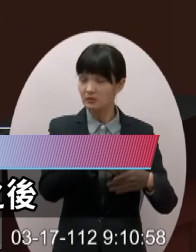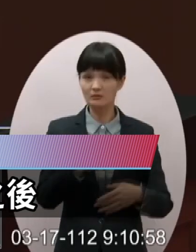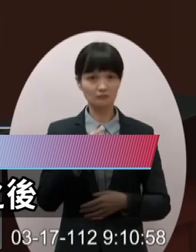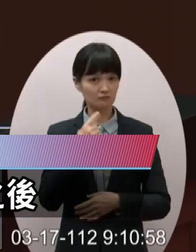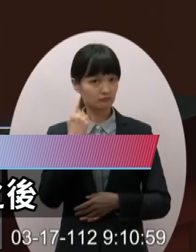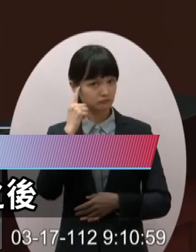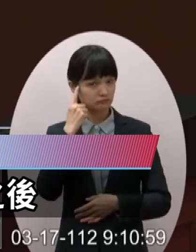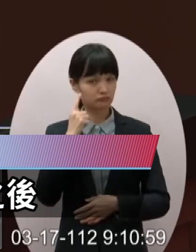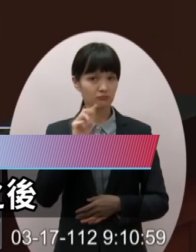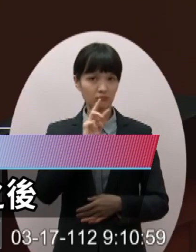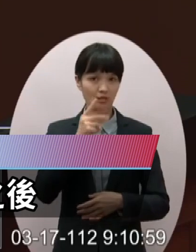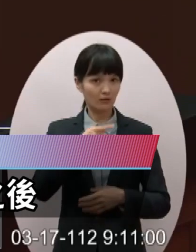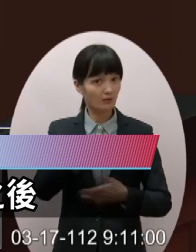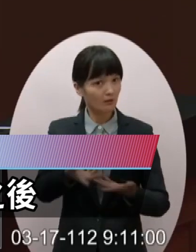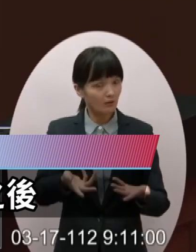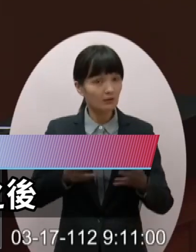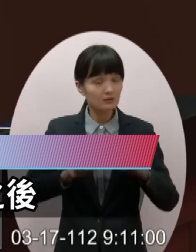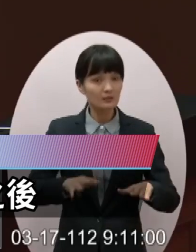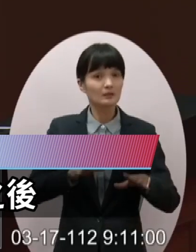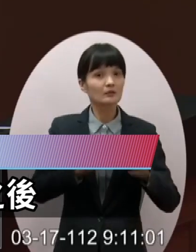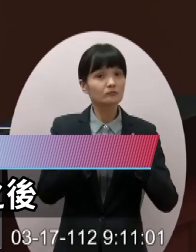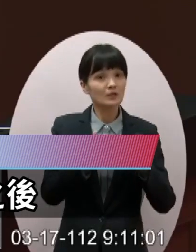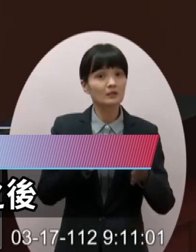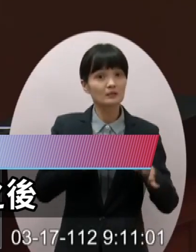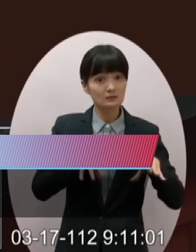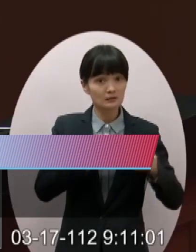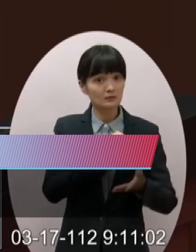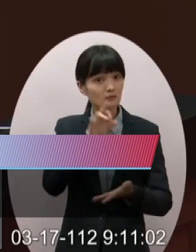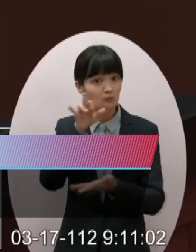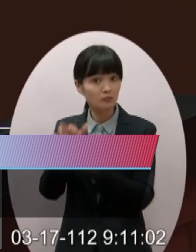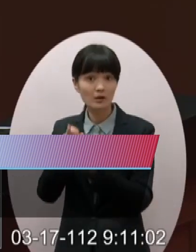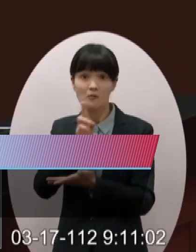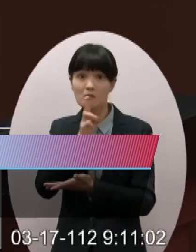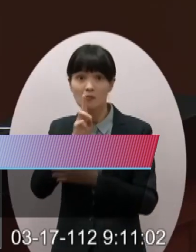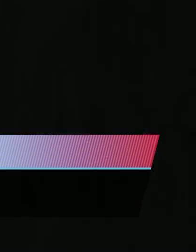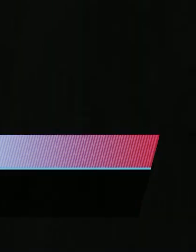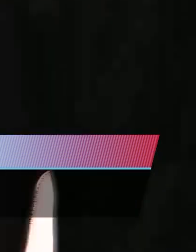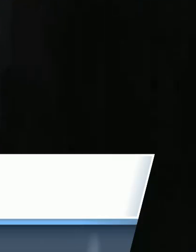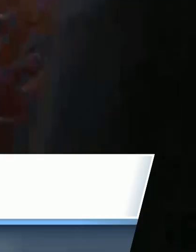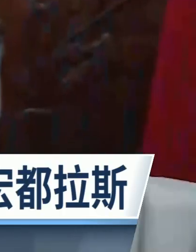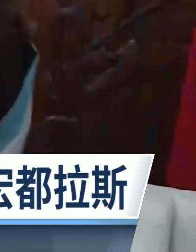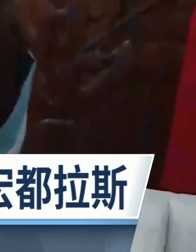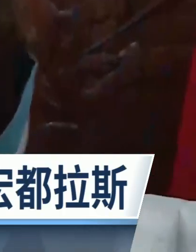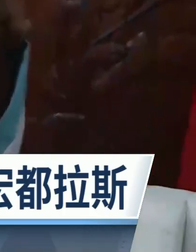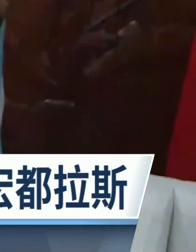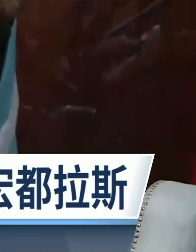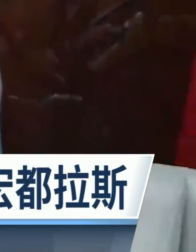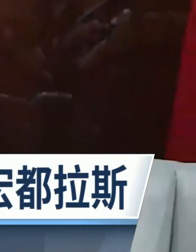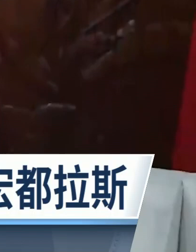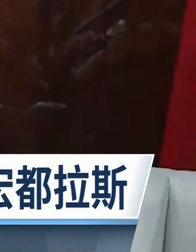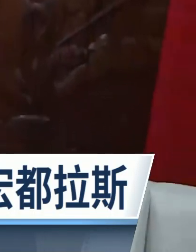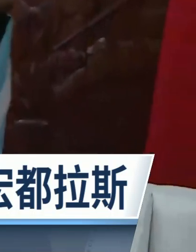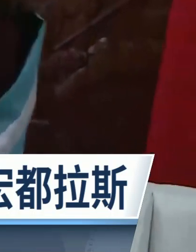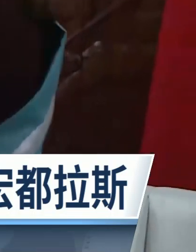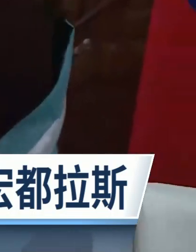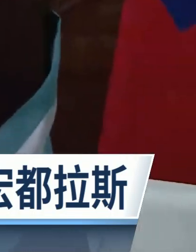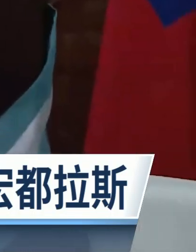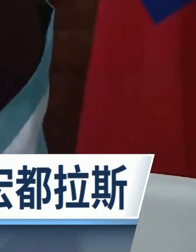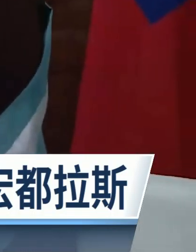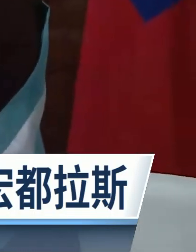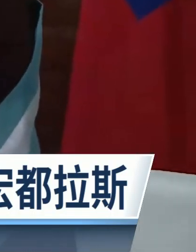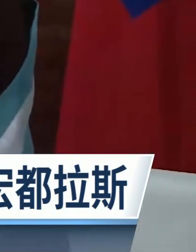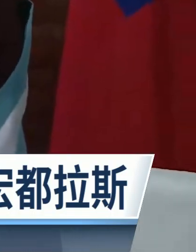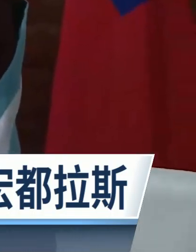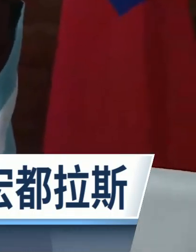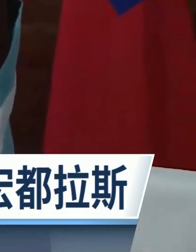任，先飞一趟洪都拉斯，稳固邦交之后再回来选总统呢？ 洪国抛出雨中建交风向，美方多位官